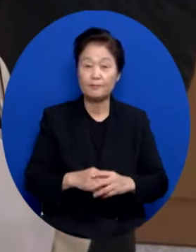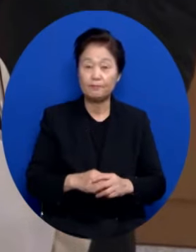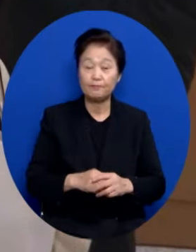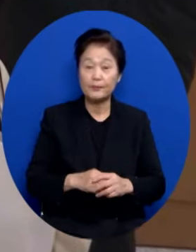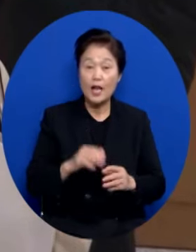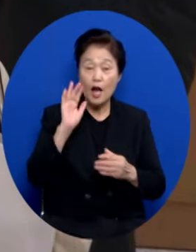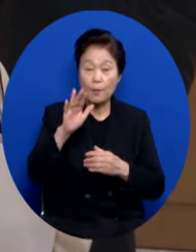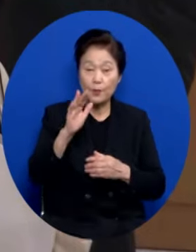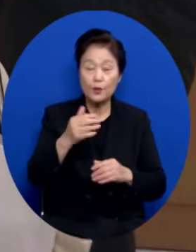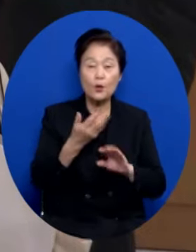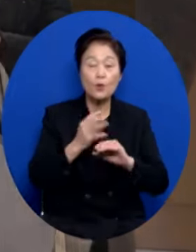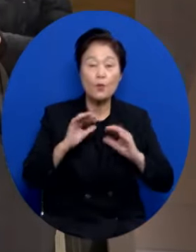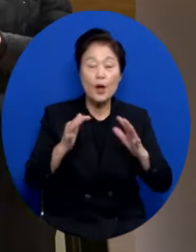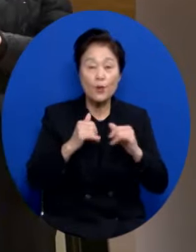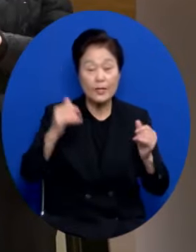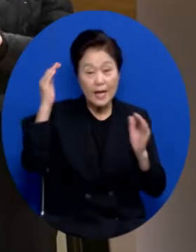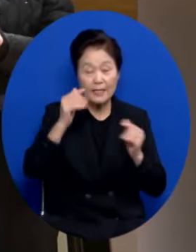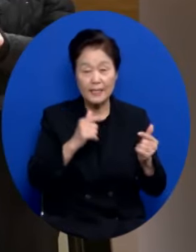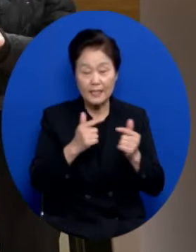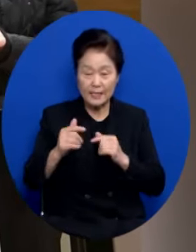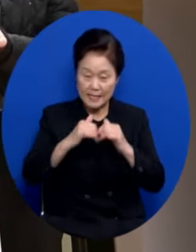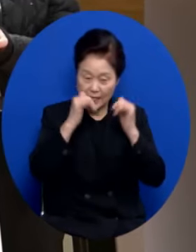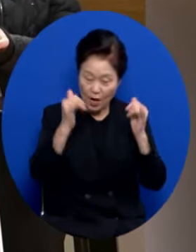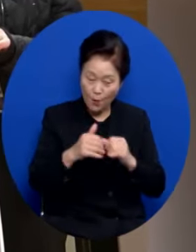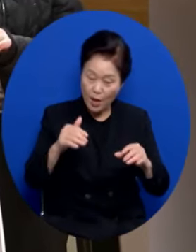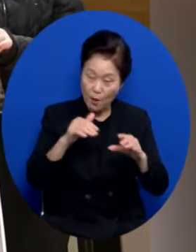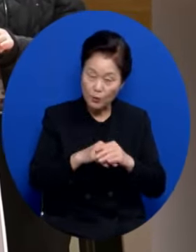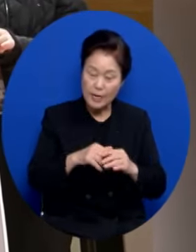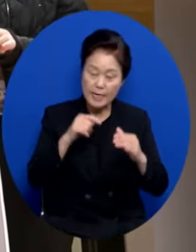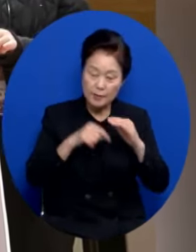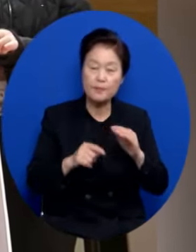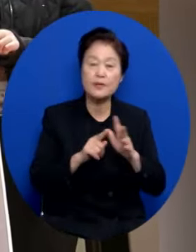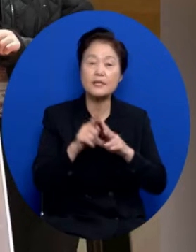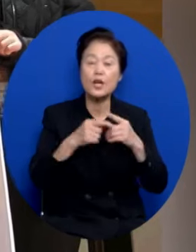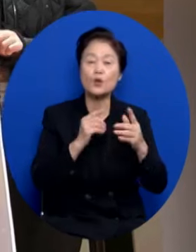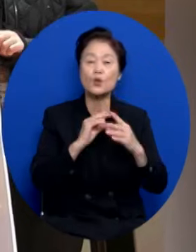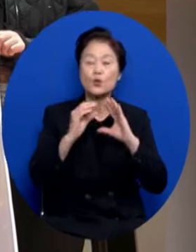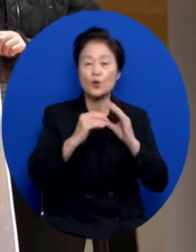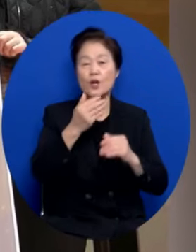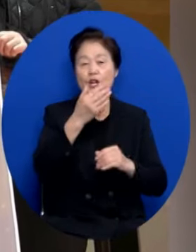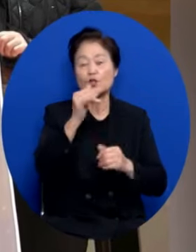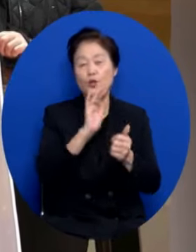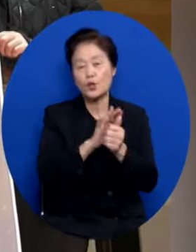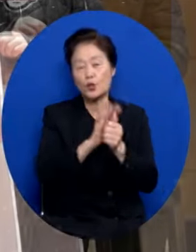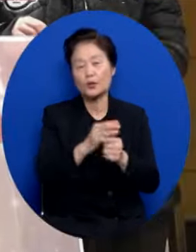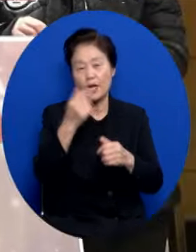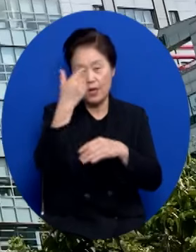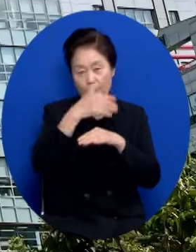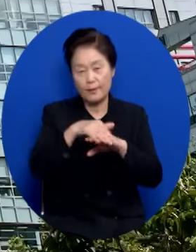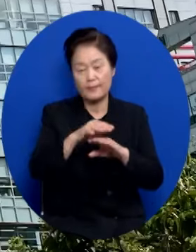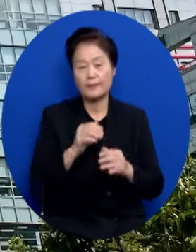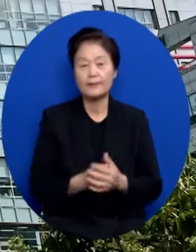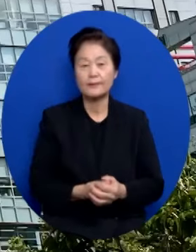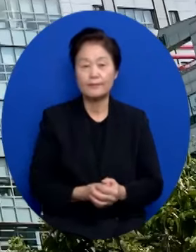엘림재단은 앞으로도 외국인 유학생들이 우리 사회와 문화를 깊이 이해하고 소통할 수 있도록 지원할 계획입니다.